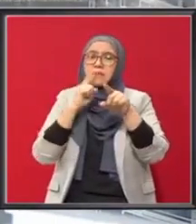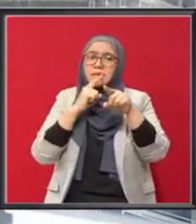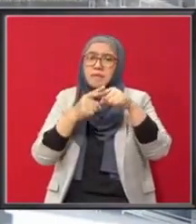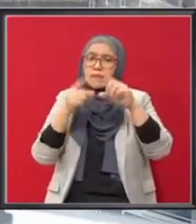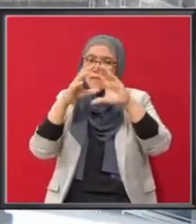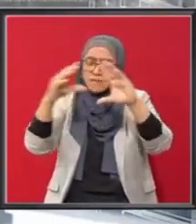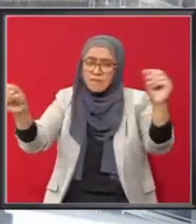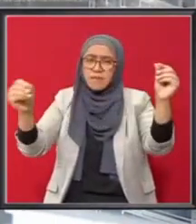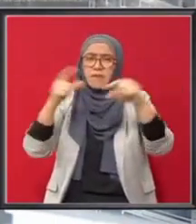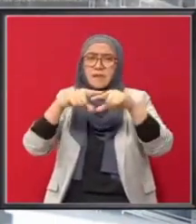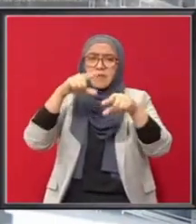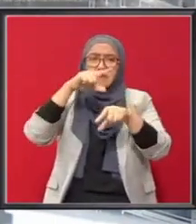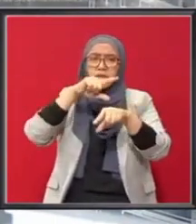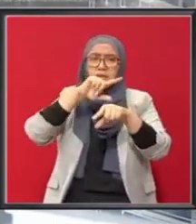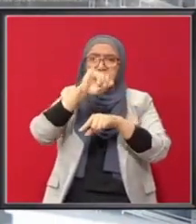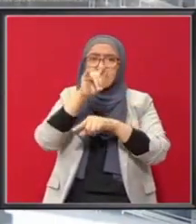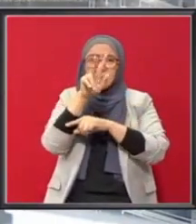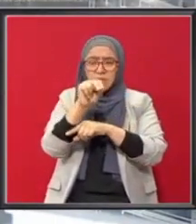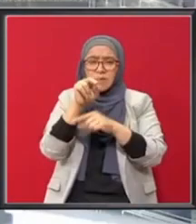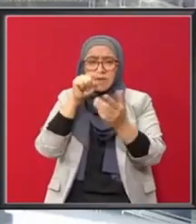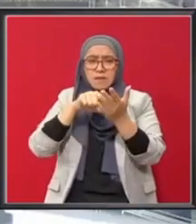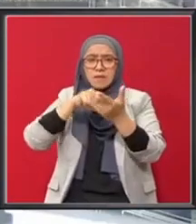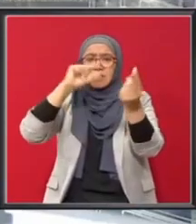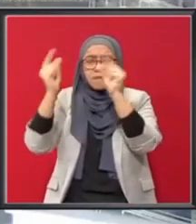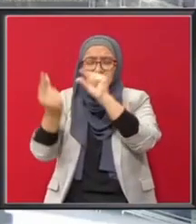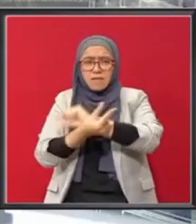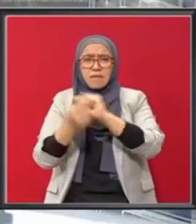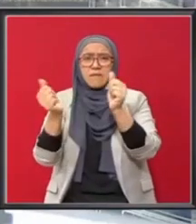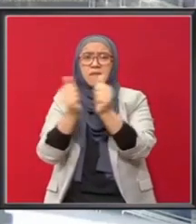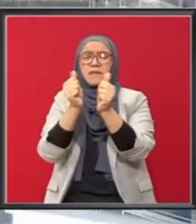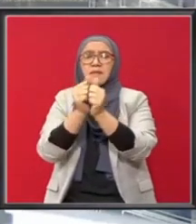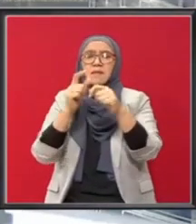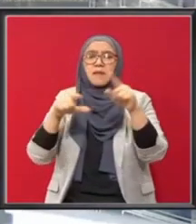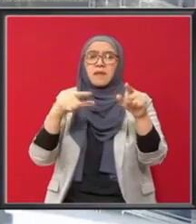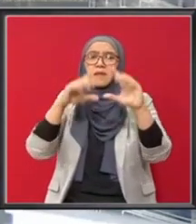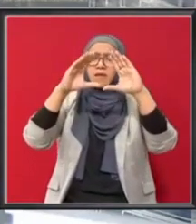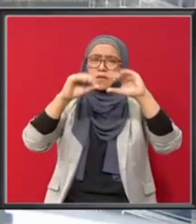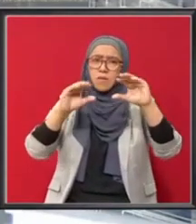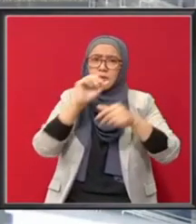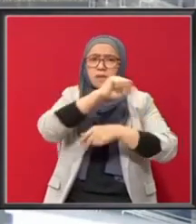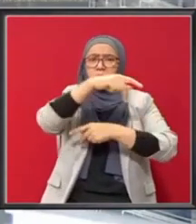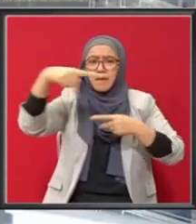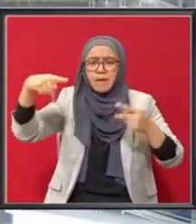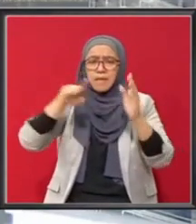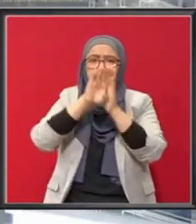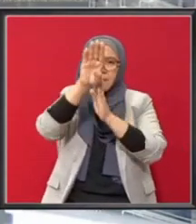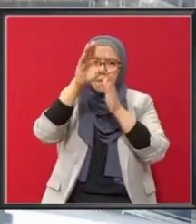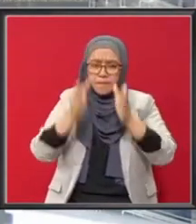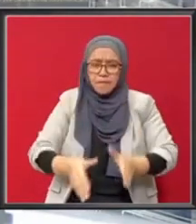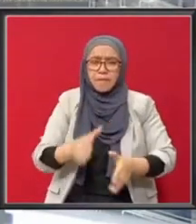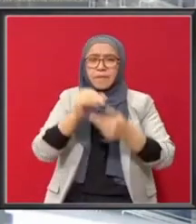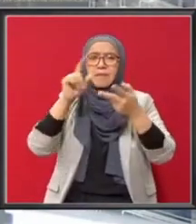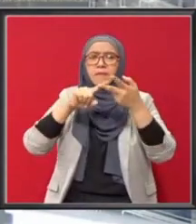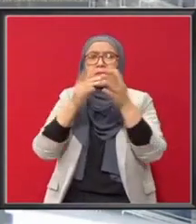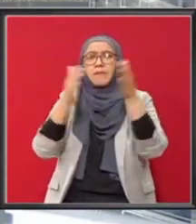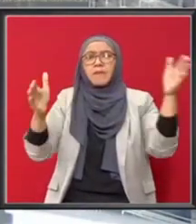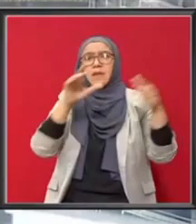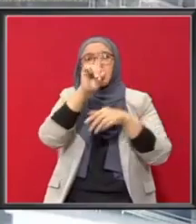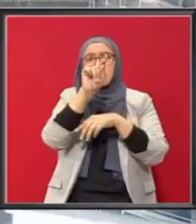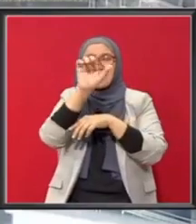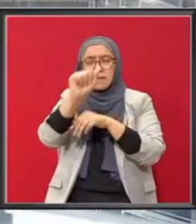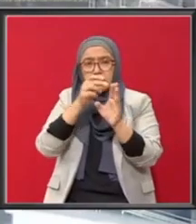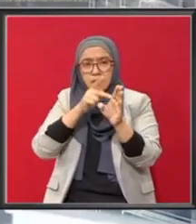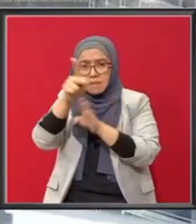yang disebut tadi digantikan dengan software and application developers analis big-data spesialis sel and Marketing